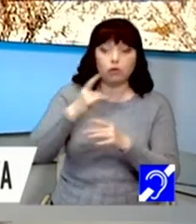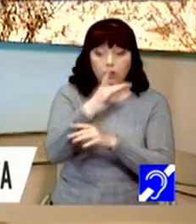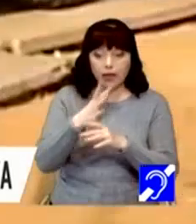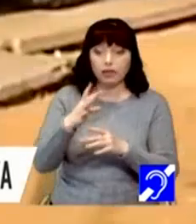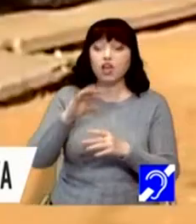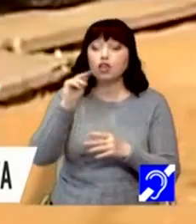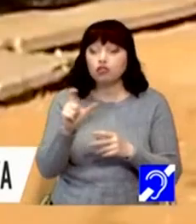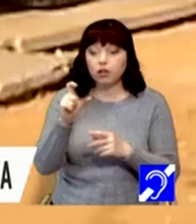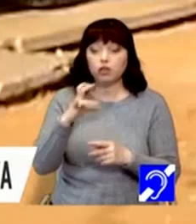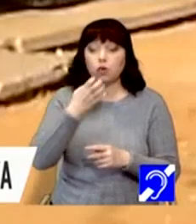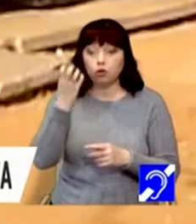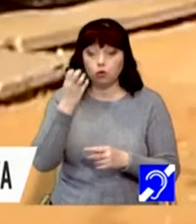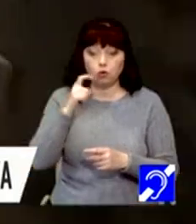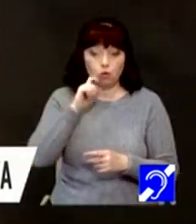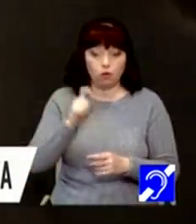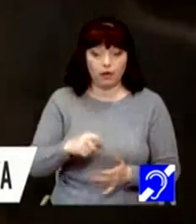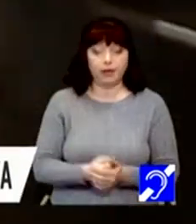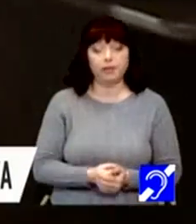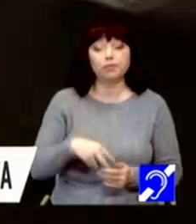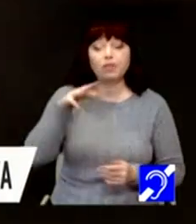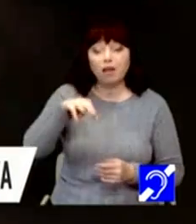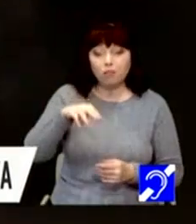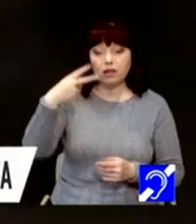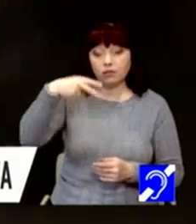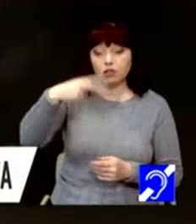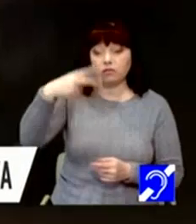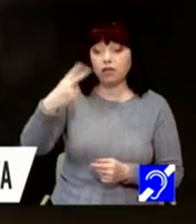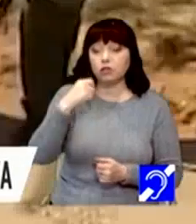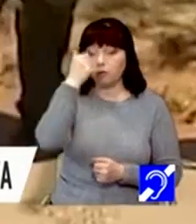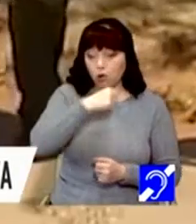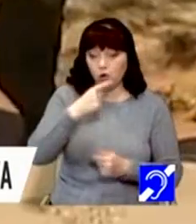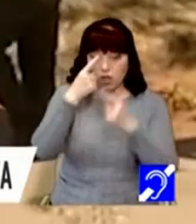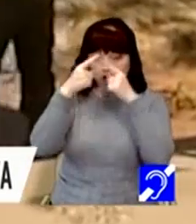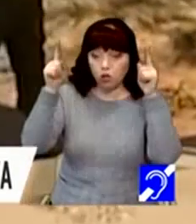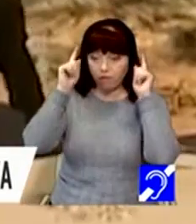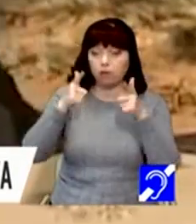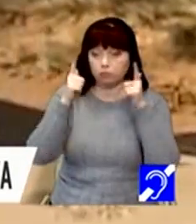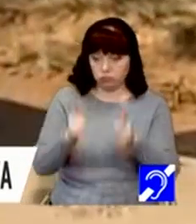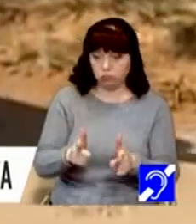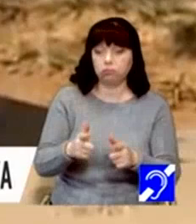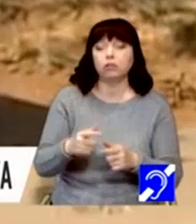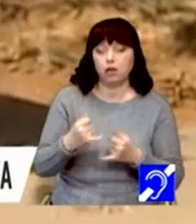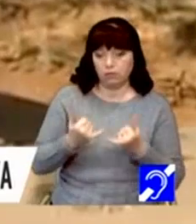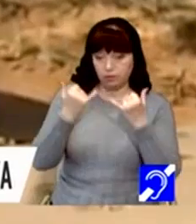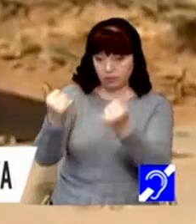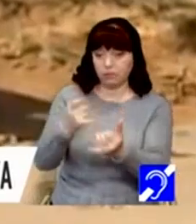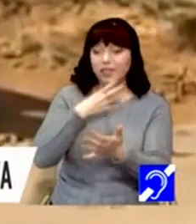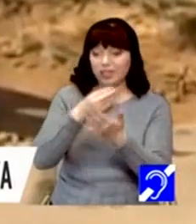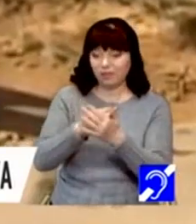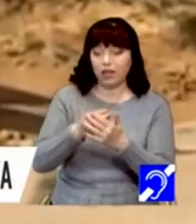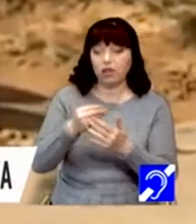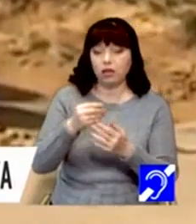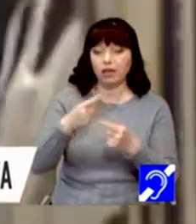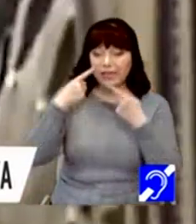Ucrainei în martie 2012 vaci acceptat să furnizeze Ucrainei sistemele sale de apărare